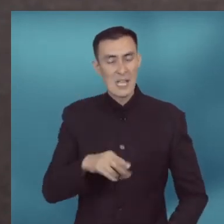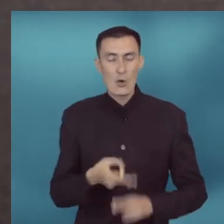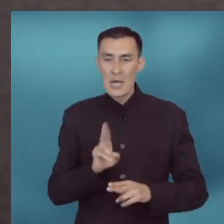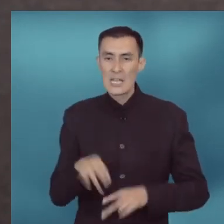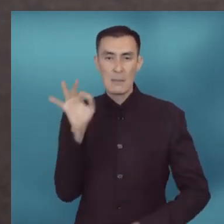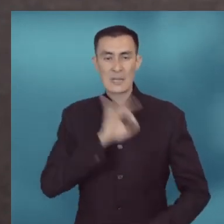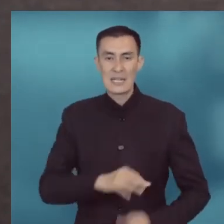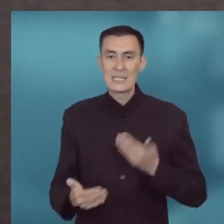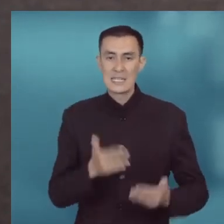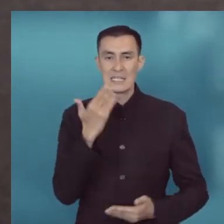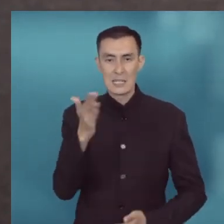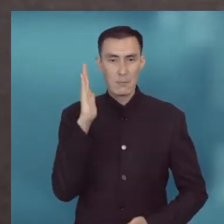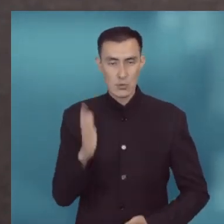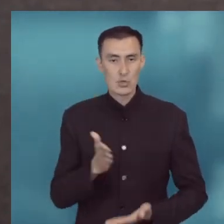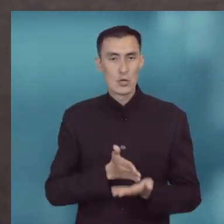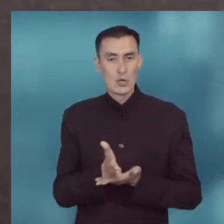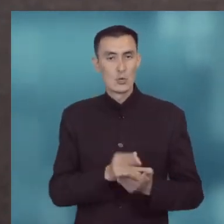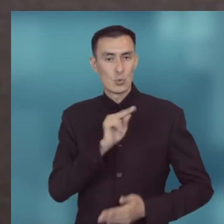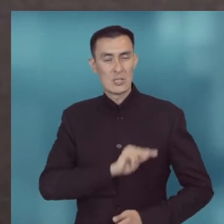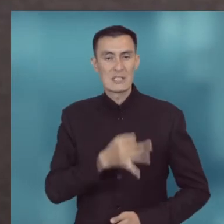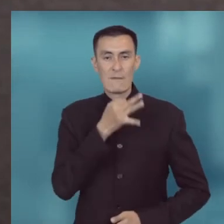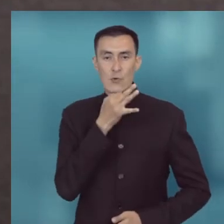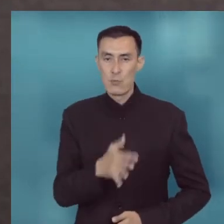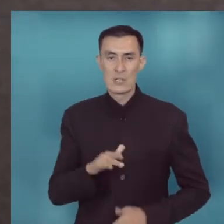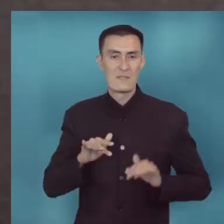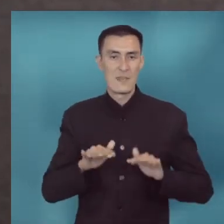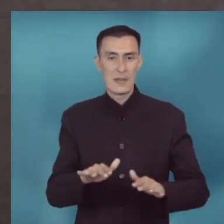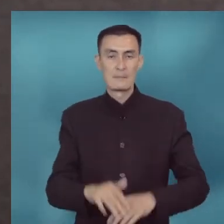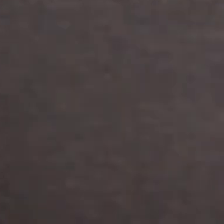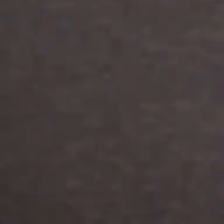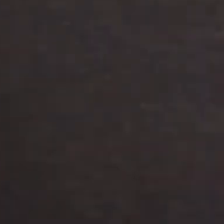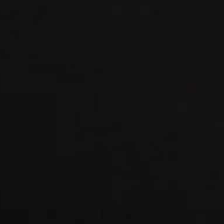знаю, что пригодится, если ты будешь трудиться в любой своей сфере.